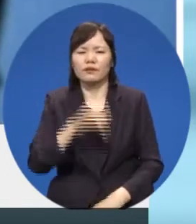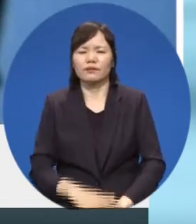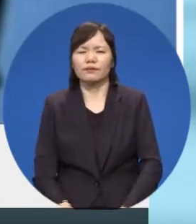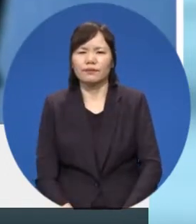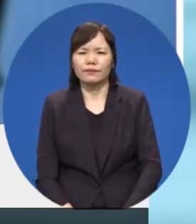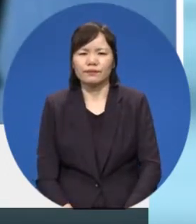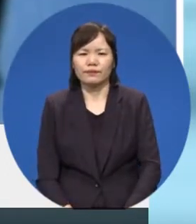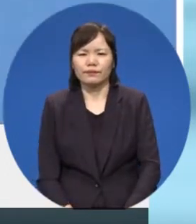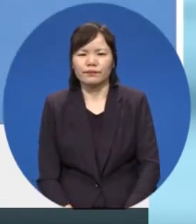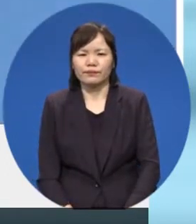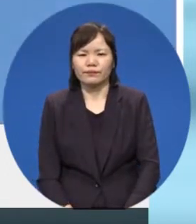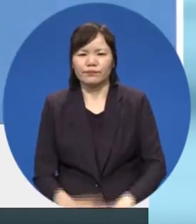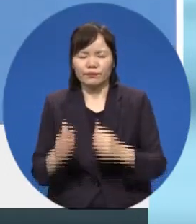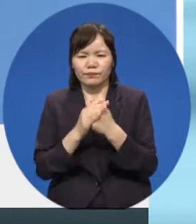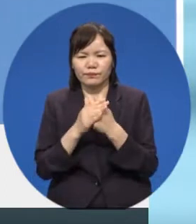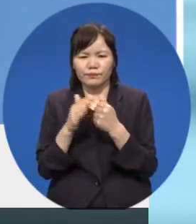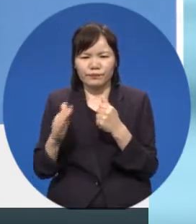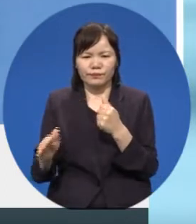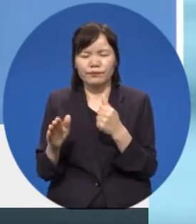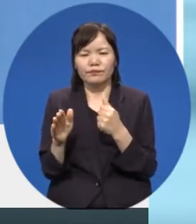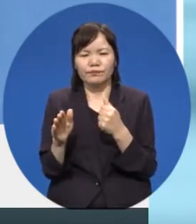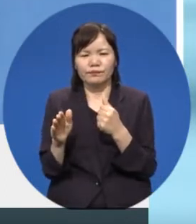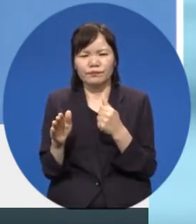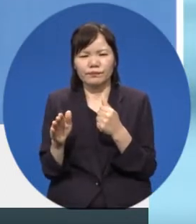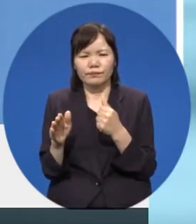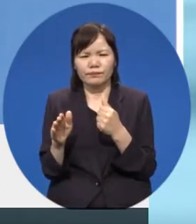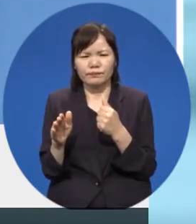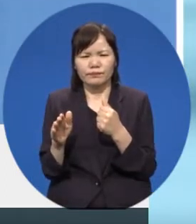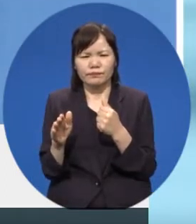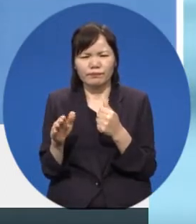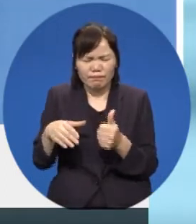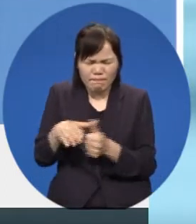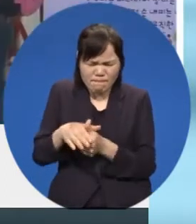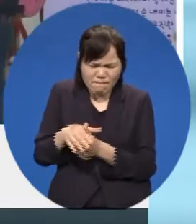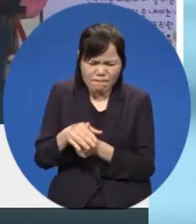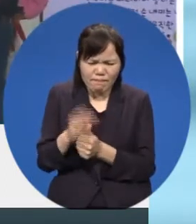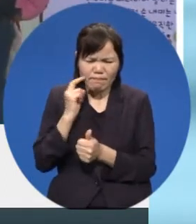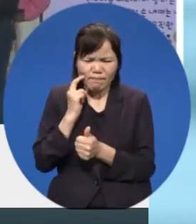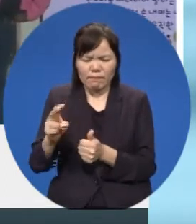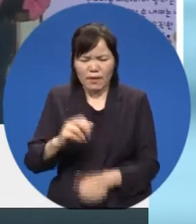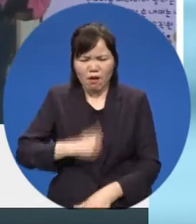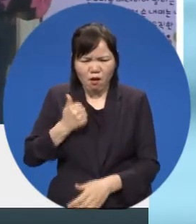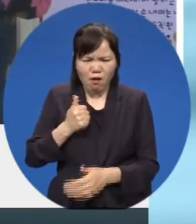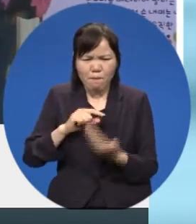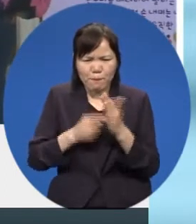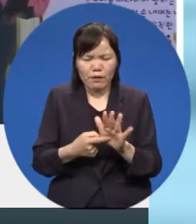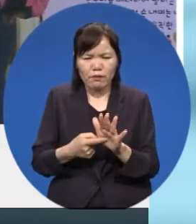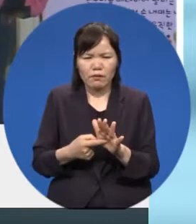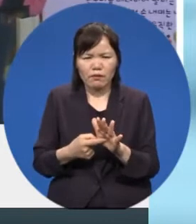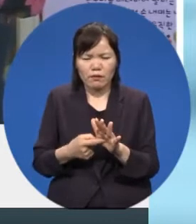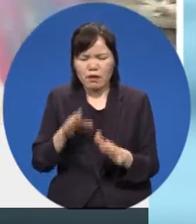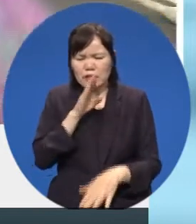구나 그렇기 때문에 이런 부분들 사실 또 가학적인 행태 것 은 어떤 분노 표출 라든가 어떤 화풀이를 성범죄를 단